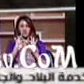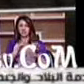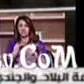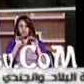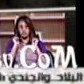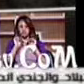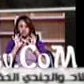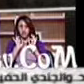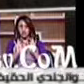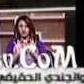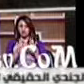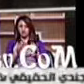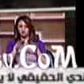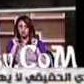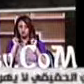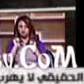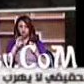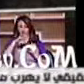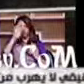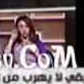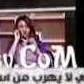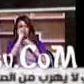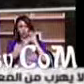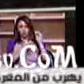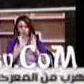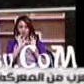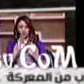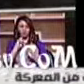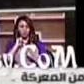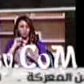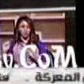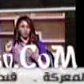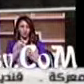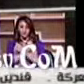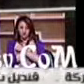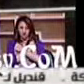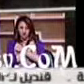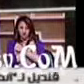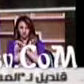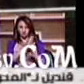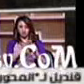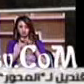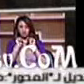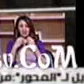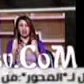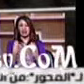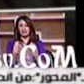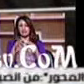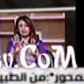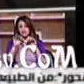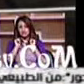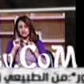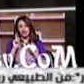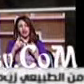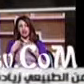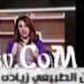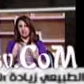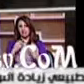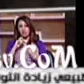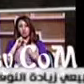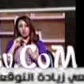المحافظ استقالته بالفعل لا هو طبعا حتى الان لم يقدم المحافظ استقالته الر